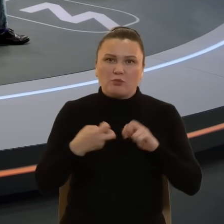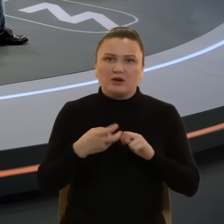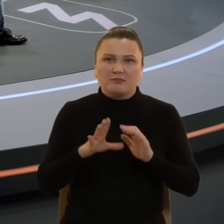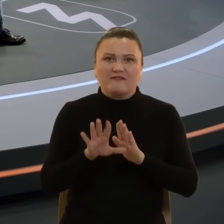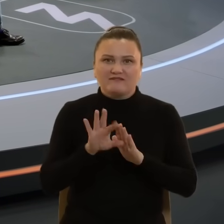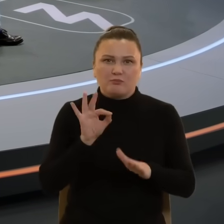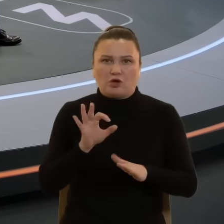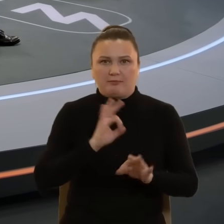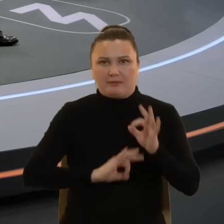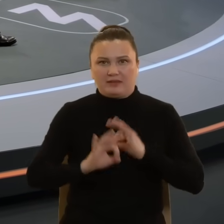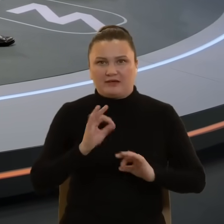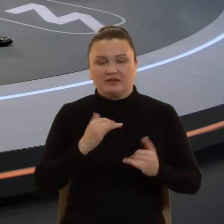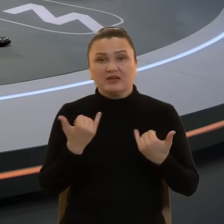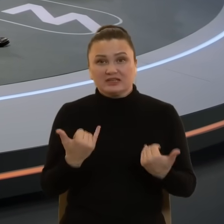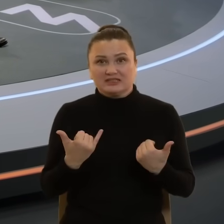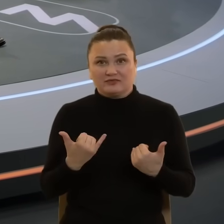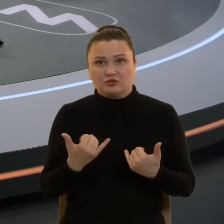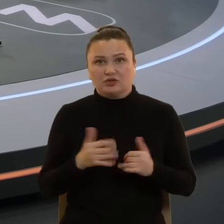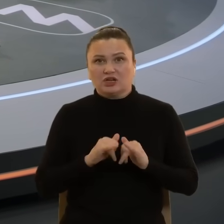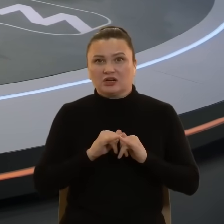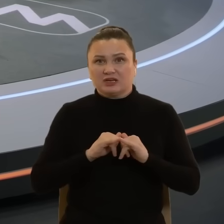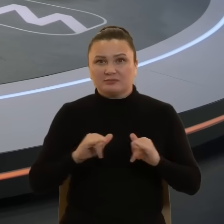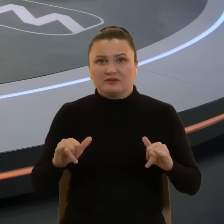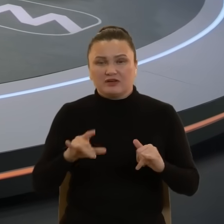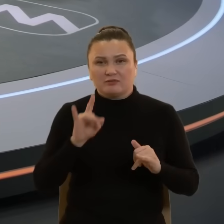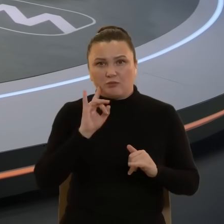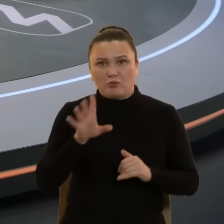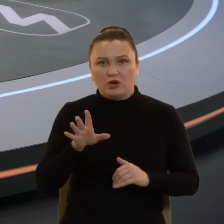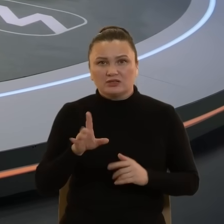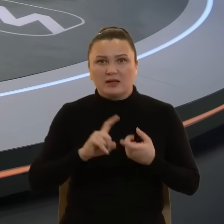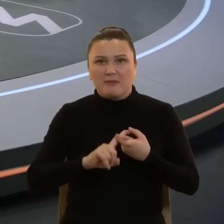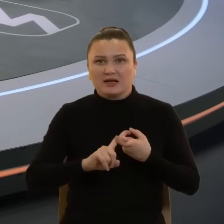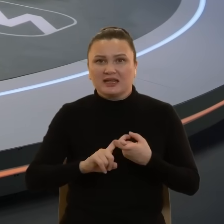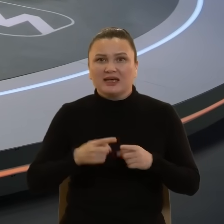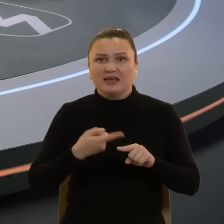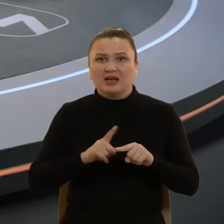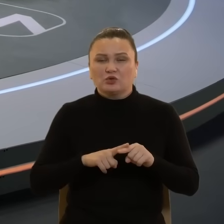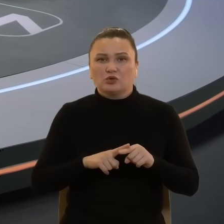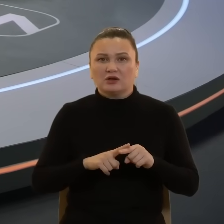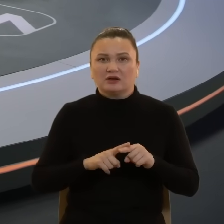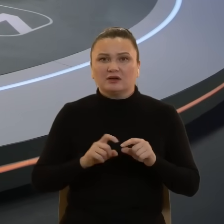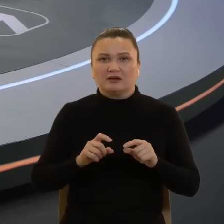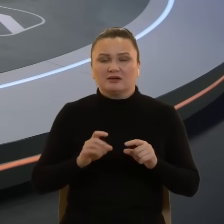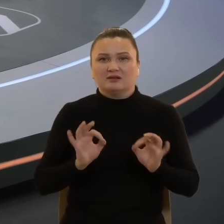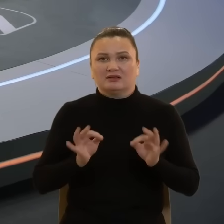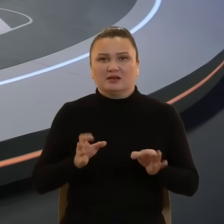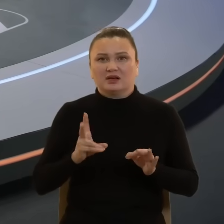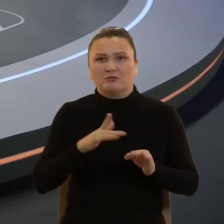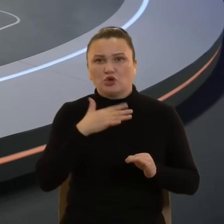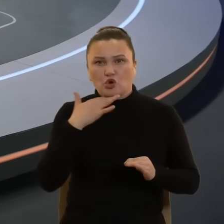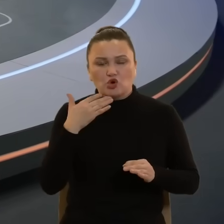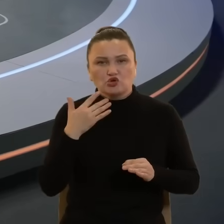И на сегодняшний день вот как раз широкое распространение в популяции бактерий, которые устойчивы к